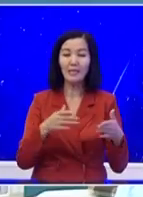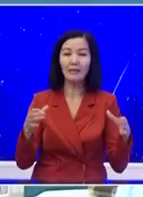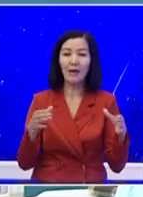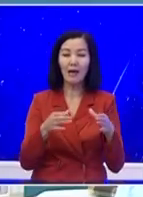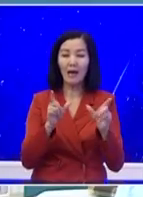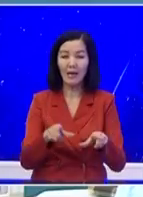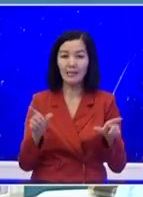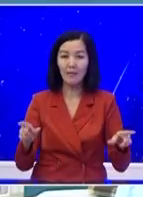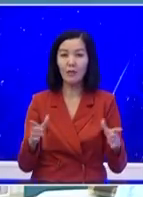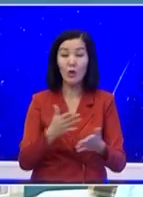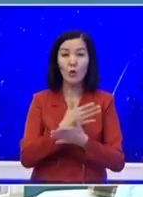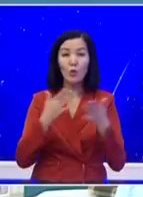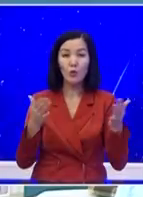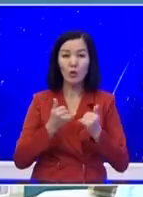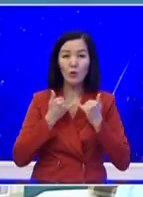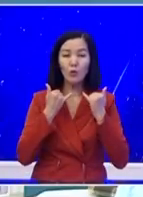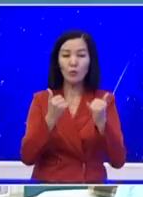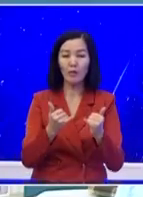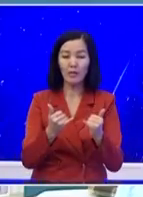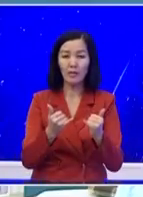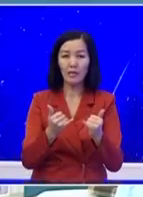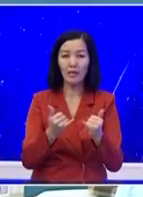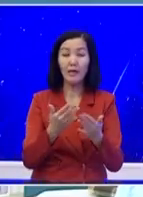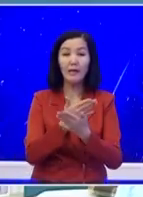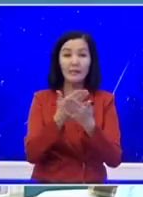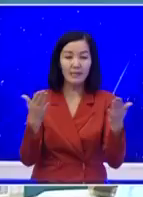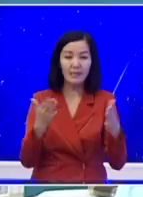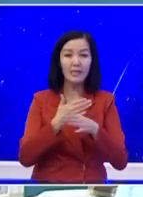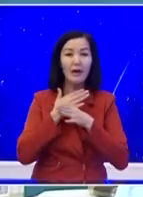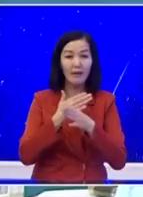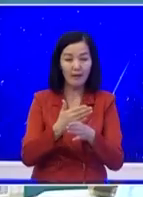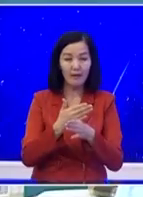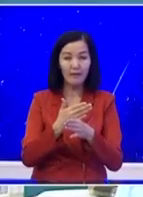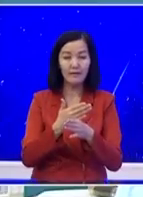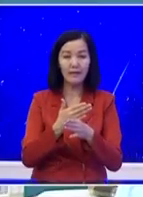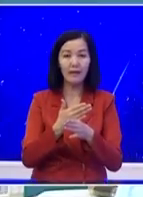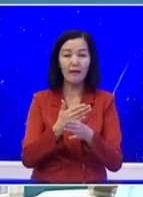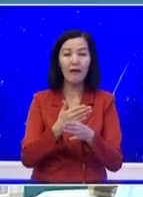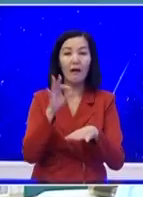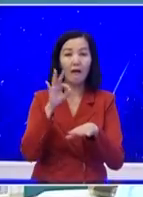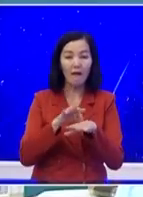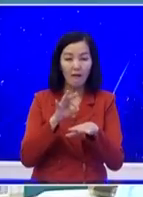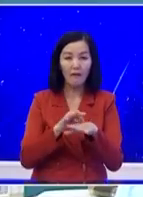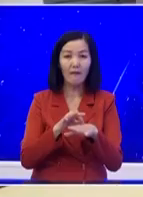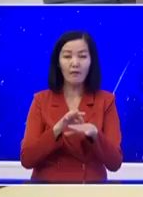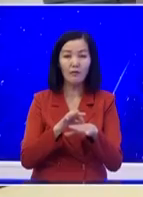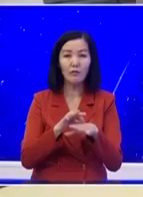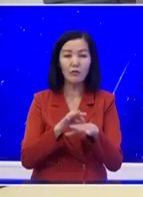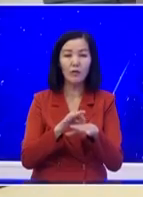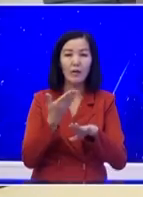азаматтарымыз зор құрметке лайық. Сіздердің арқаларыңызда коронавируспен күрестің